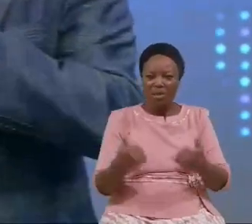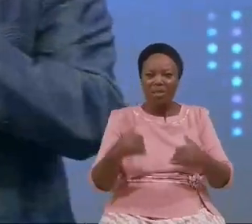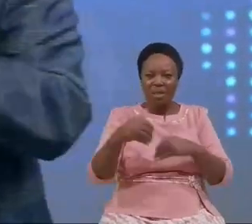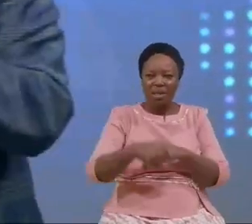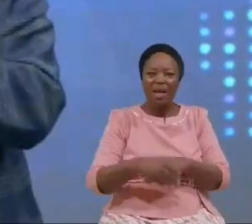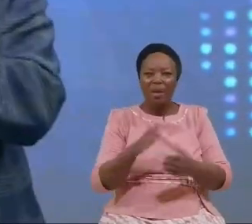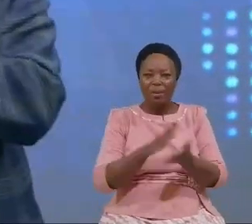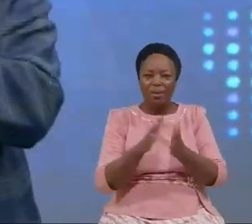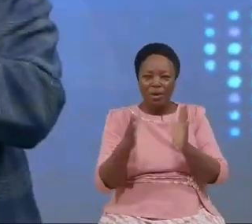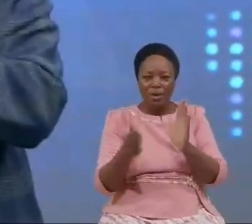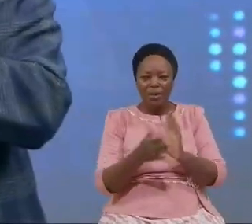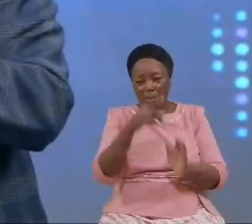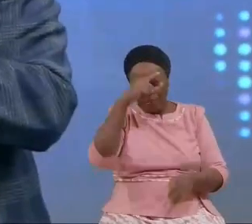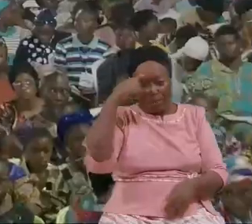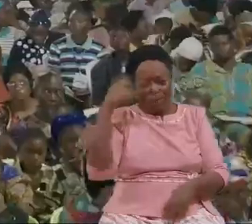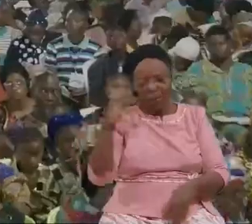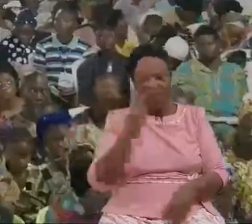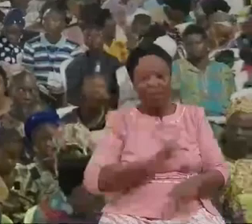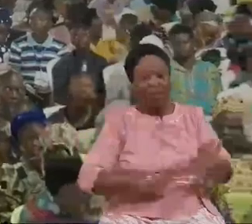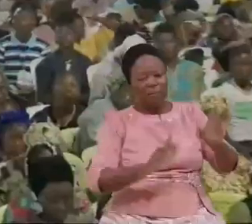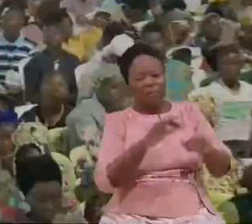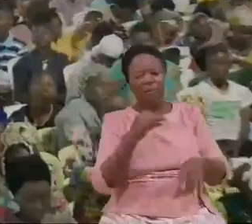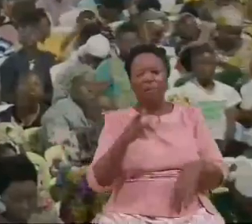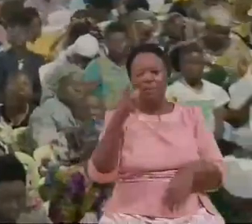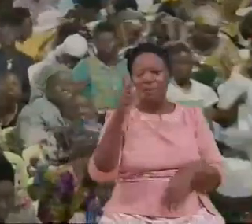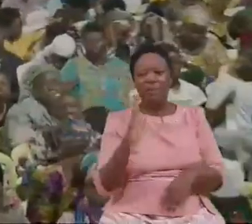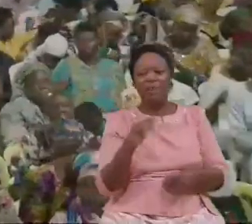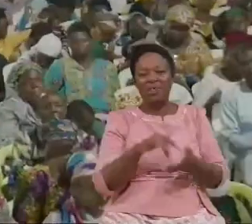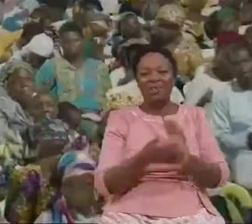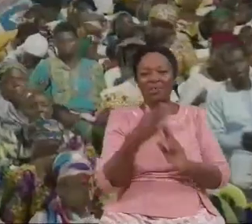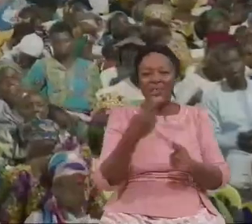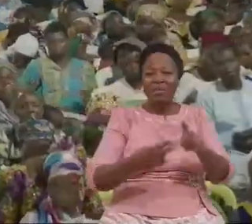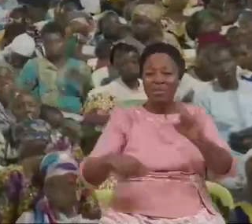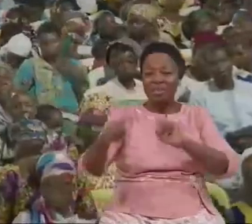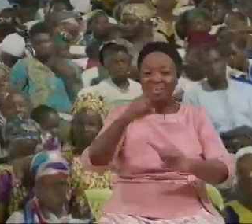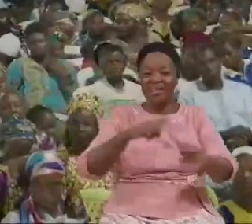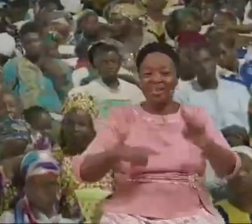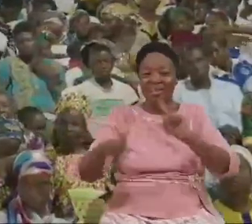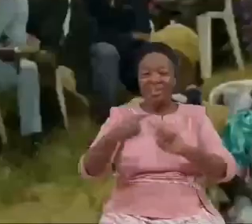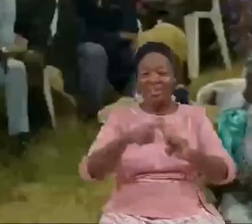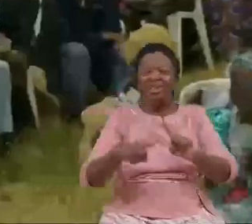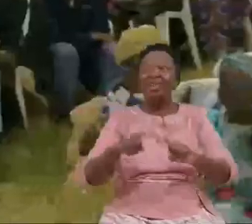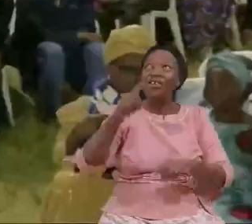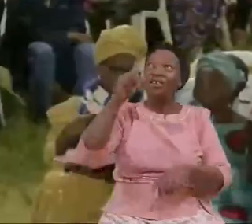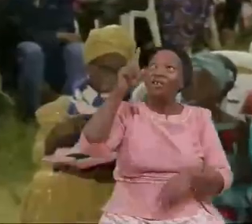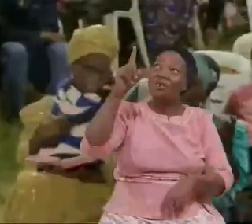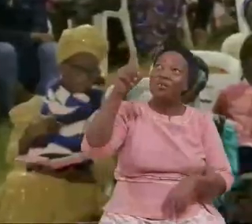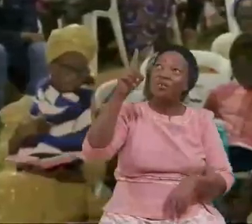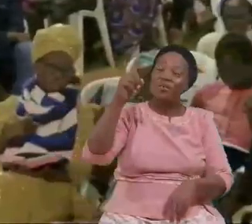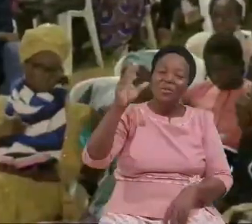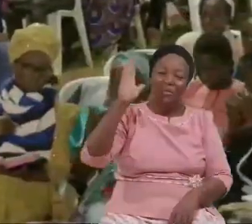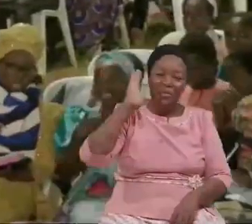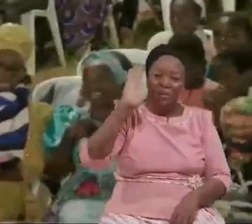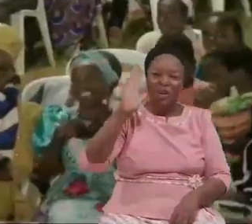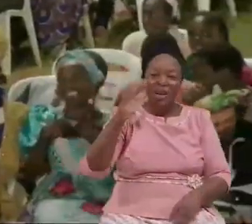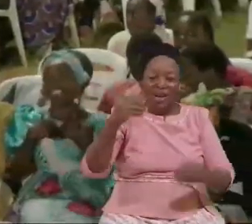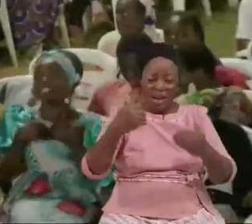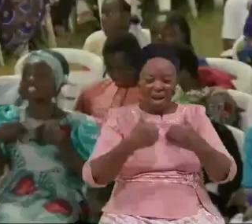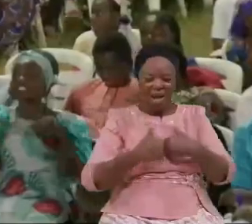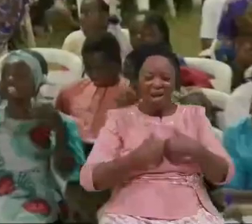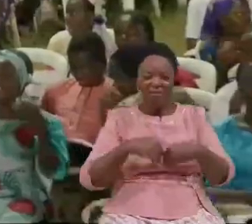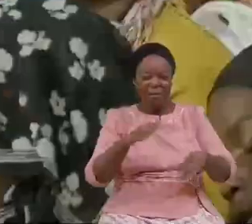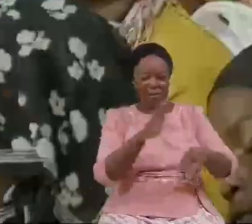à cause de la miséricorde de Dieu dit il aura pitié de moi ce soir dis-le à haute